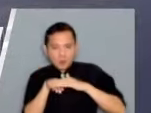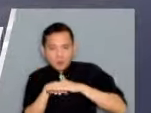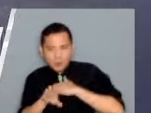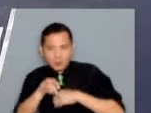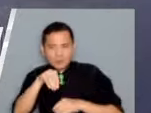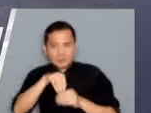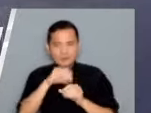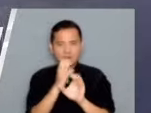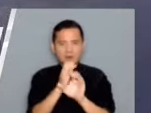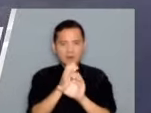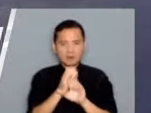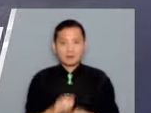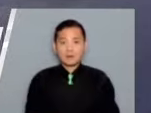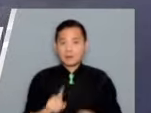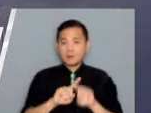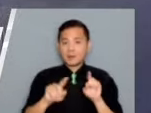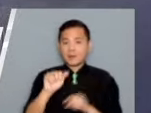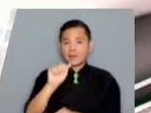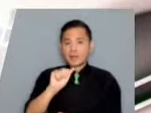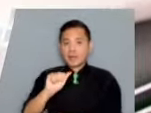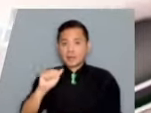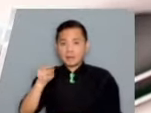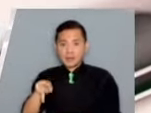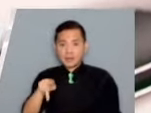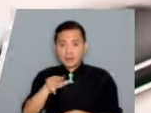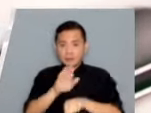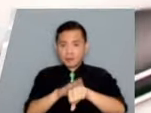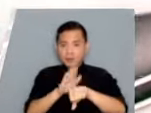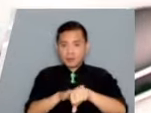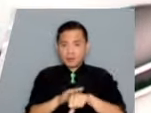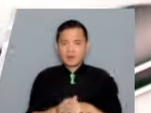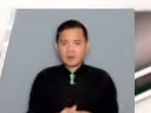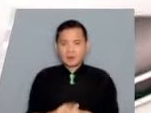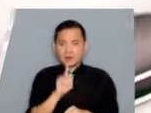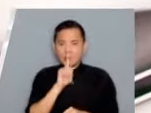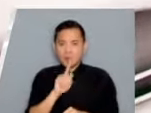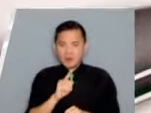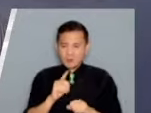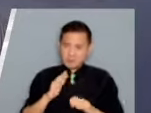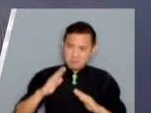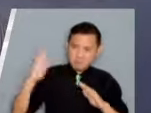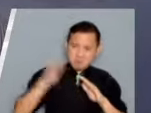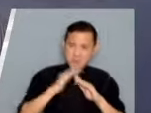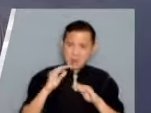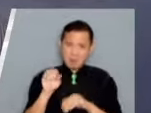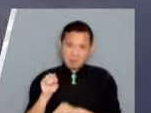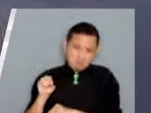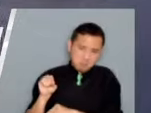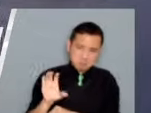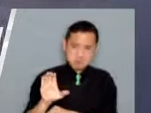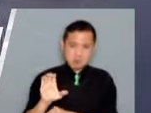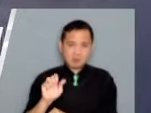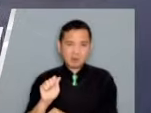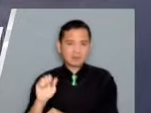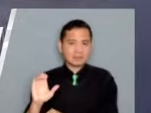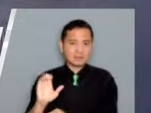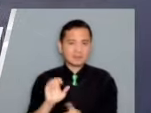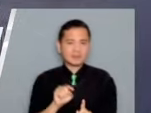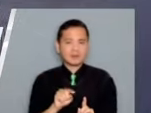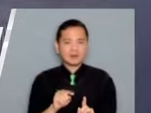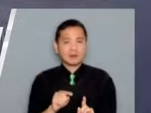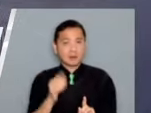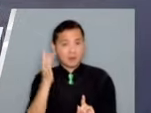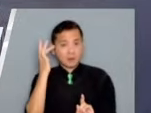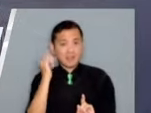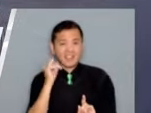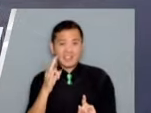AAP, hinay-hinay din sa pagtodo ng mga aircon ng mga sasakyan dahil ang bigla ang lakas ng lamig ay